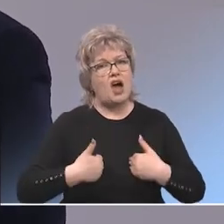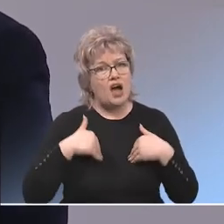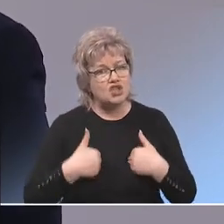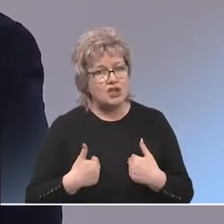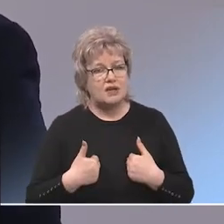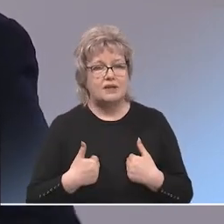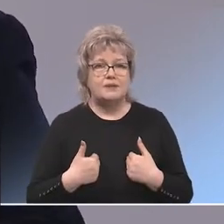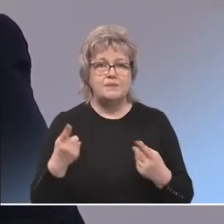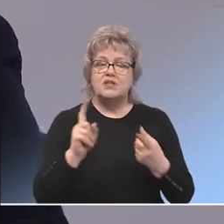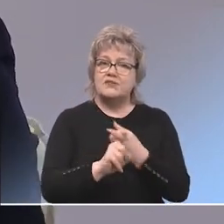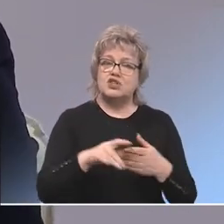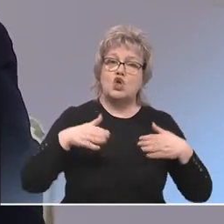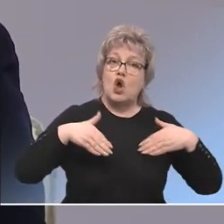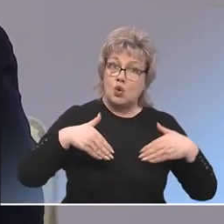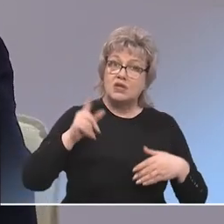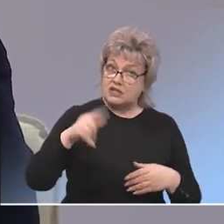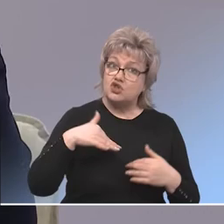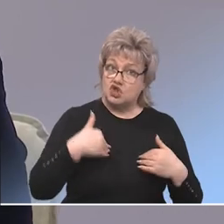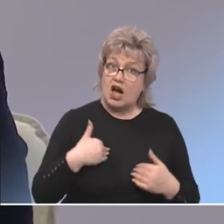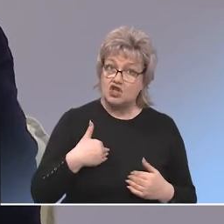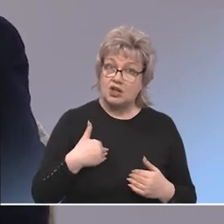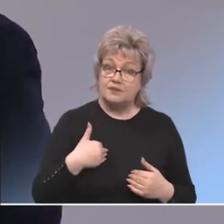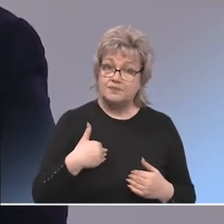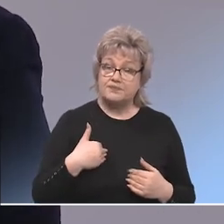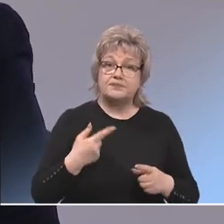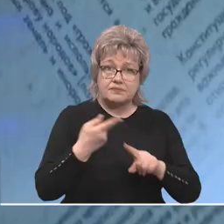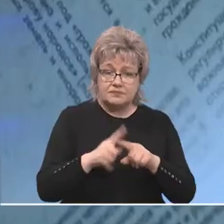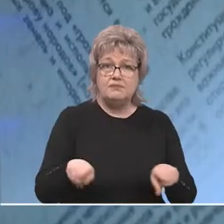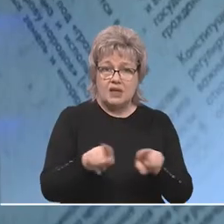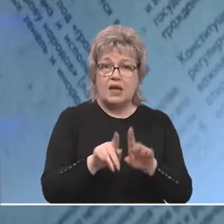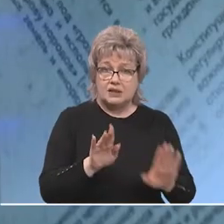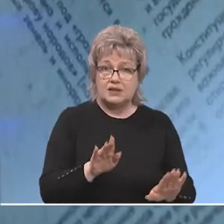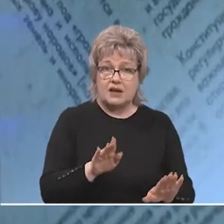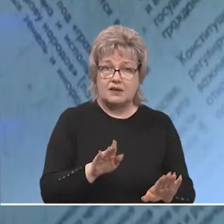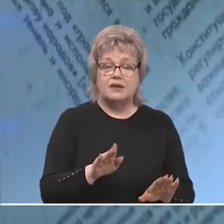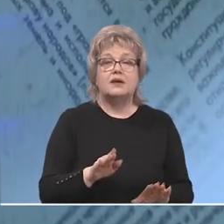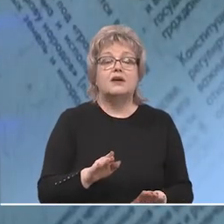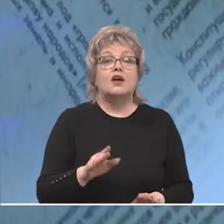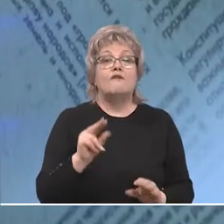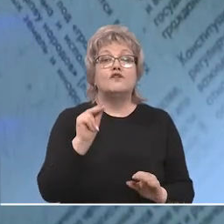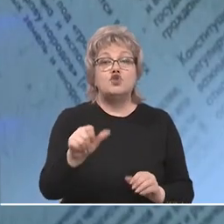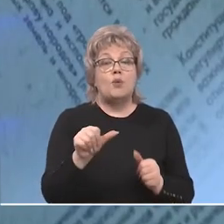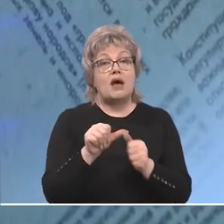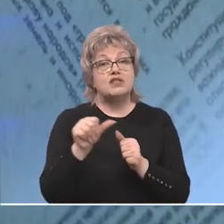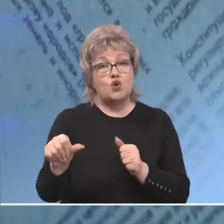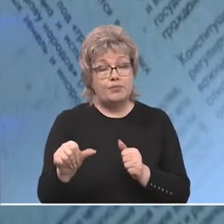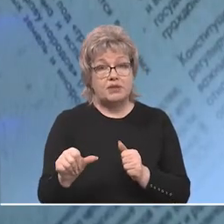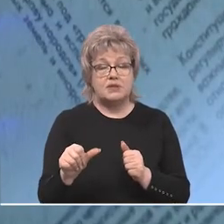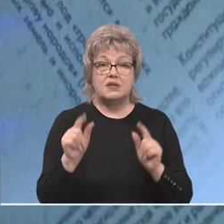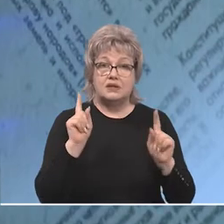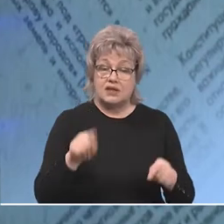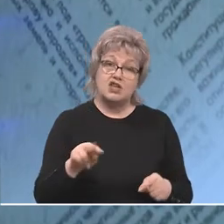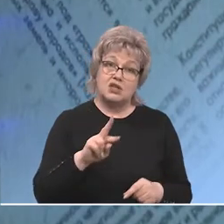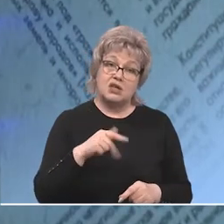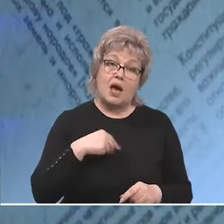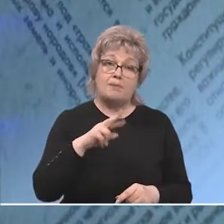Ну, опять же, вот у нас что связано? Легкие, значит, кашель сразу же, да? То есть это так, туберкулез так же появляется? Вот в чем особенность, даже я, наверное,